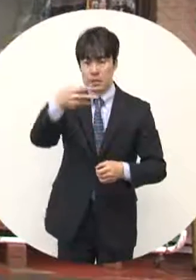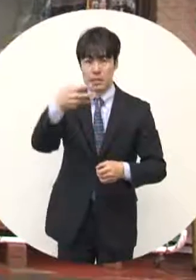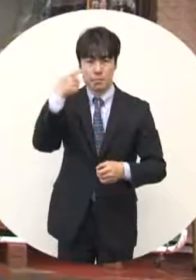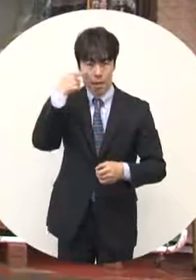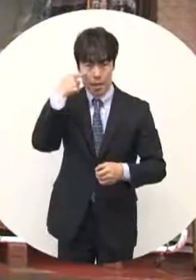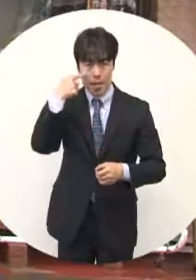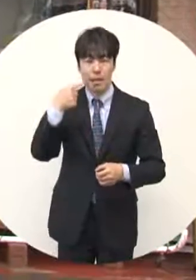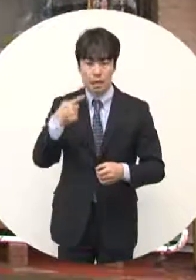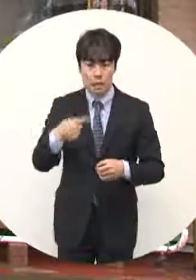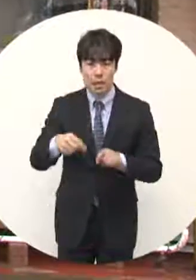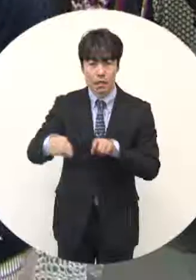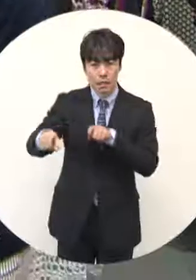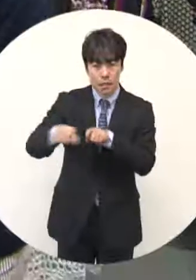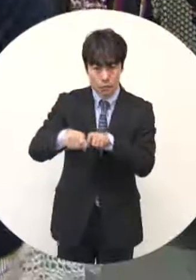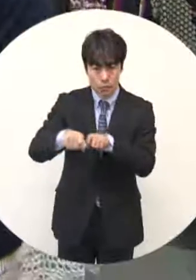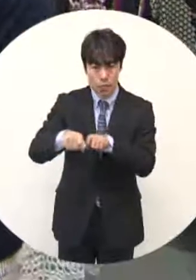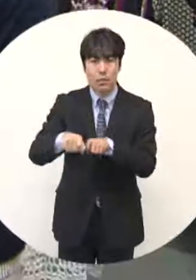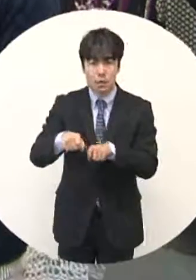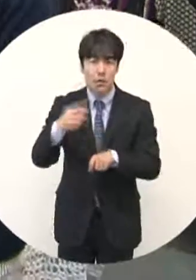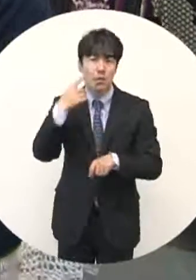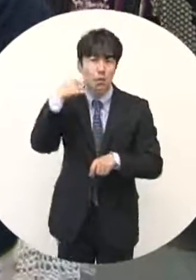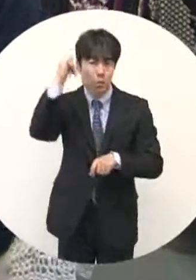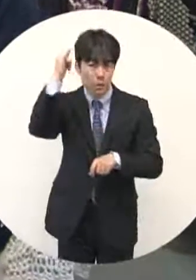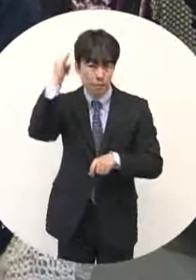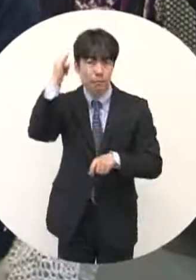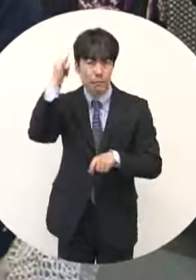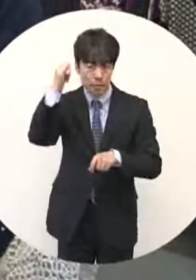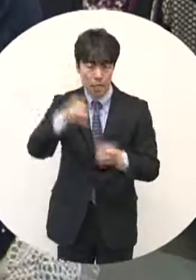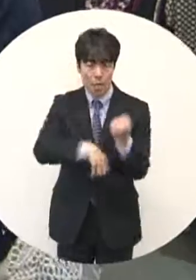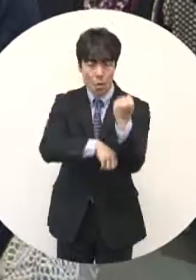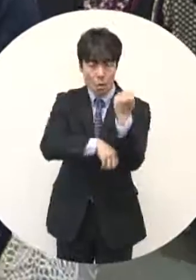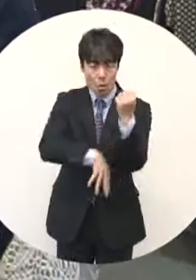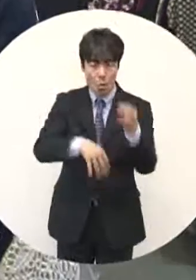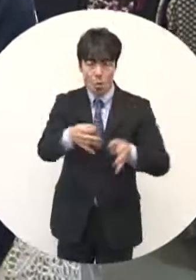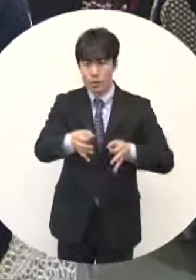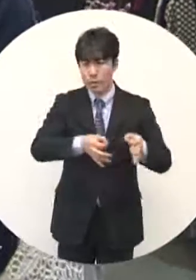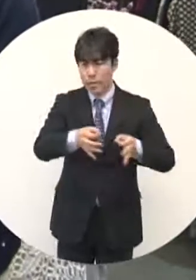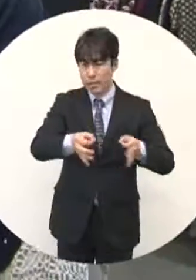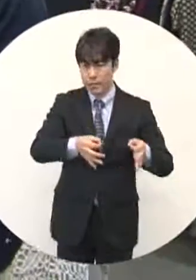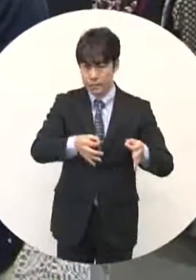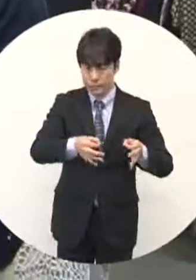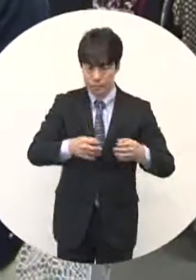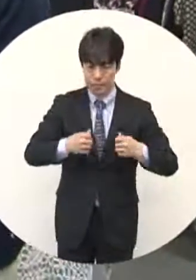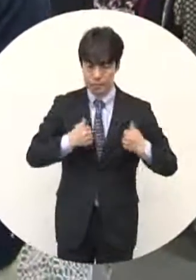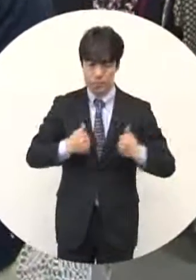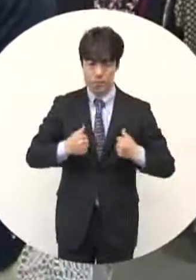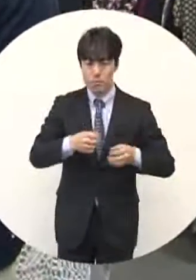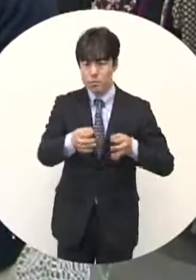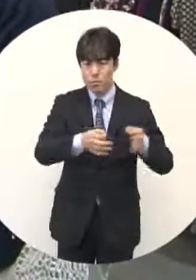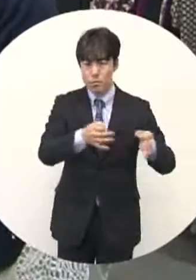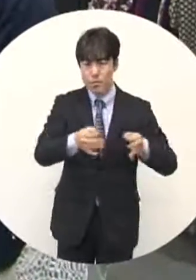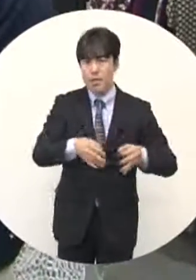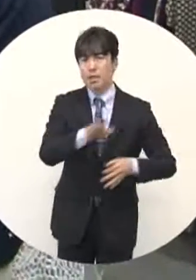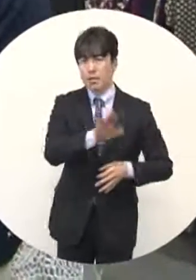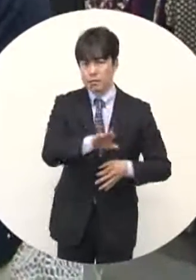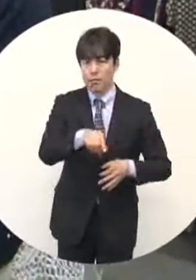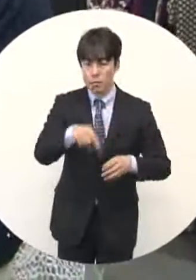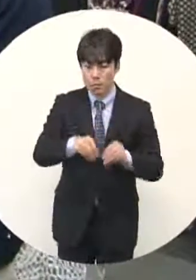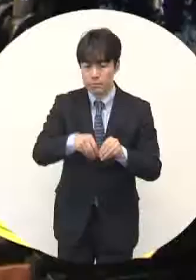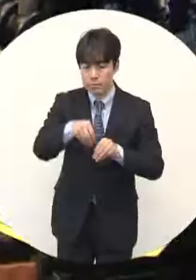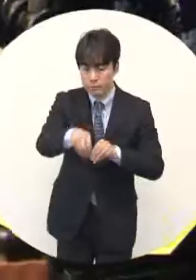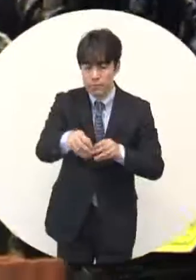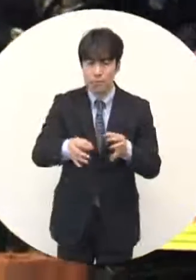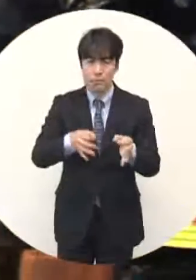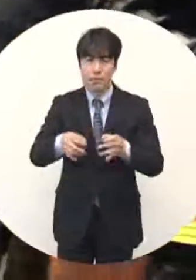ぐ近くなんですけども、両親が一応本店という形で洋品でやってますので、でこっちは一応支店になってます